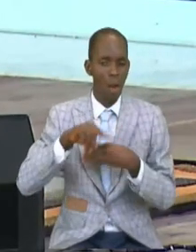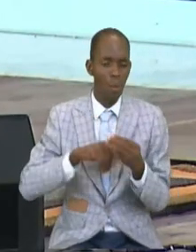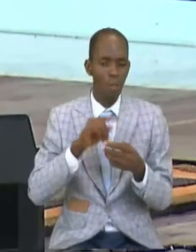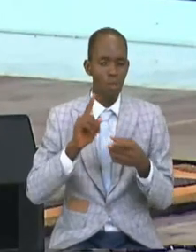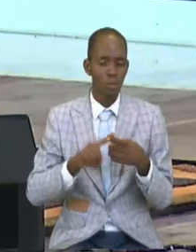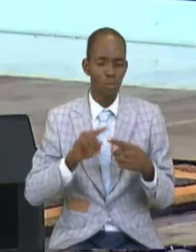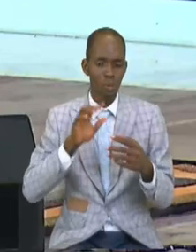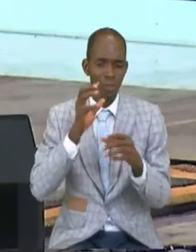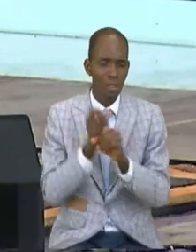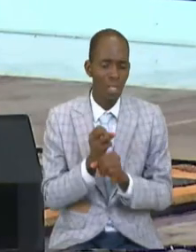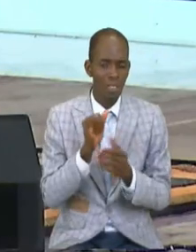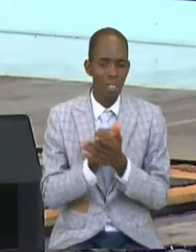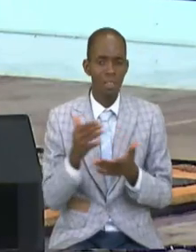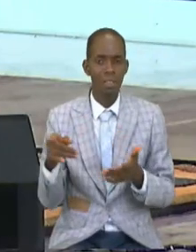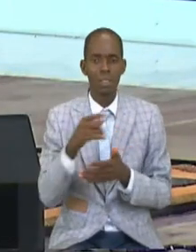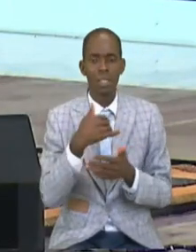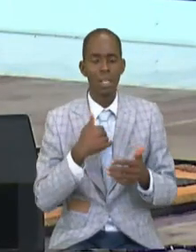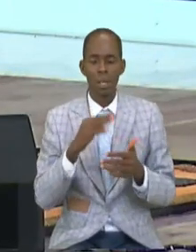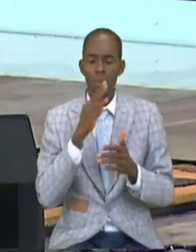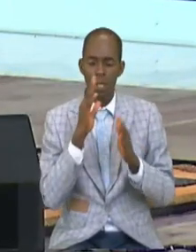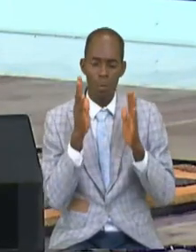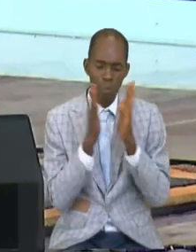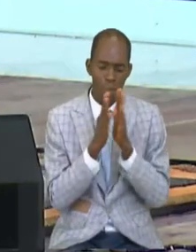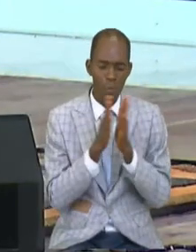cela les écrase. Et toutes les fois